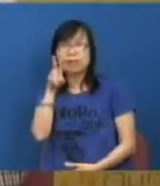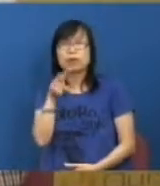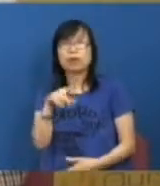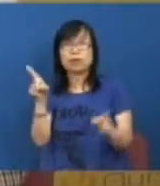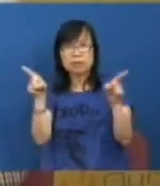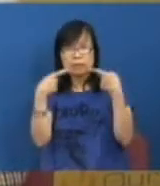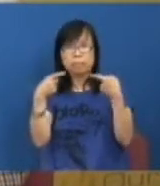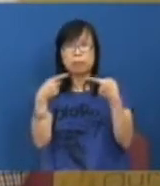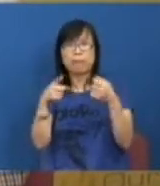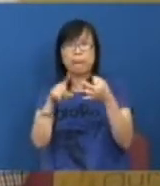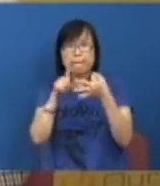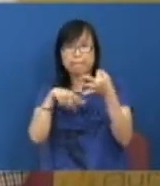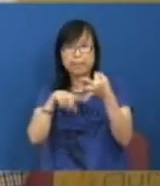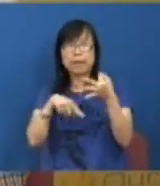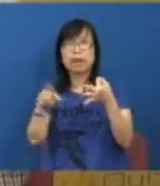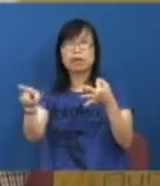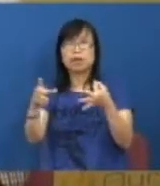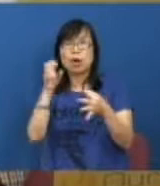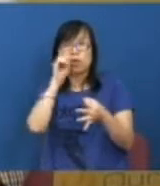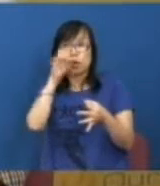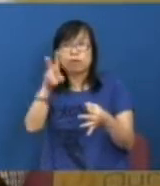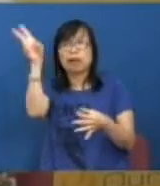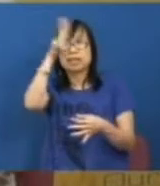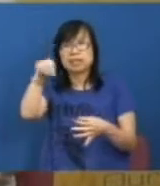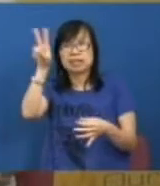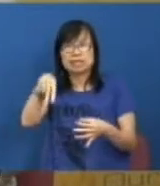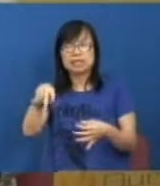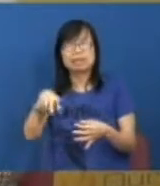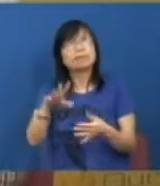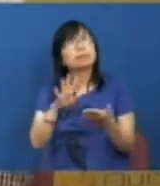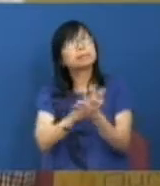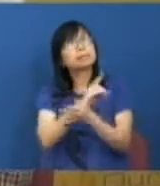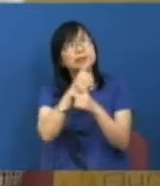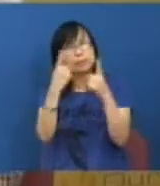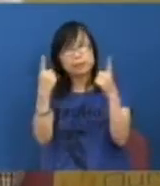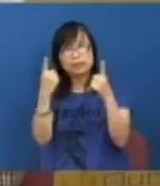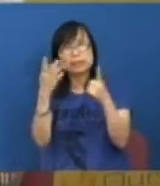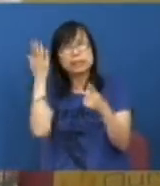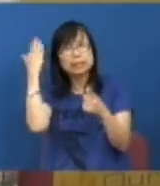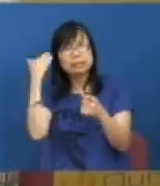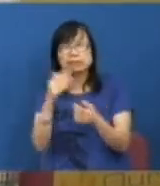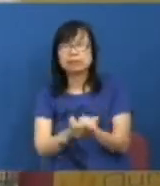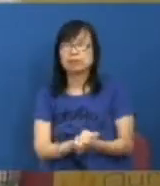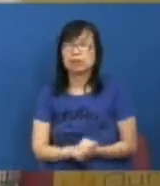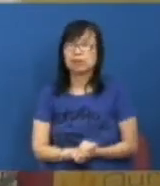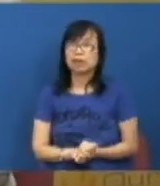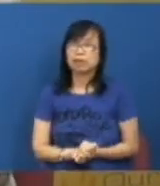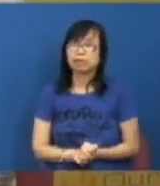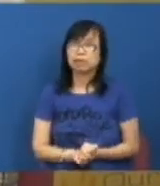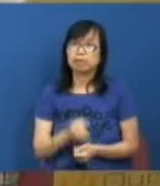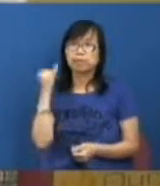日》，咁就講緊2000年，即係講緊足足11年前啊嘅嗰日啊，即係講緊幾多號